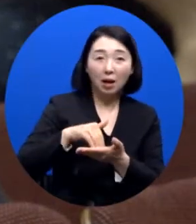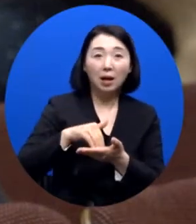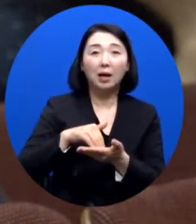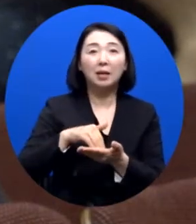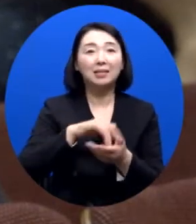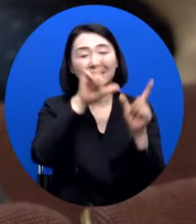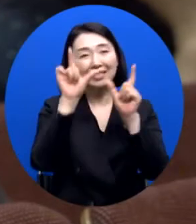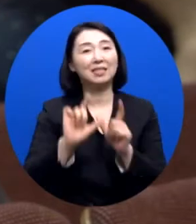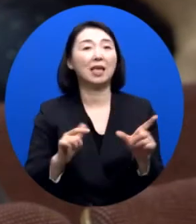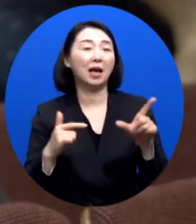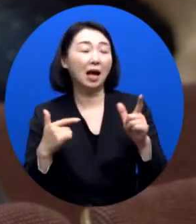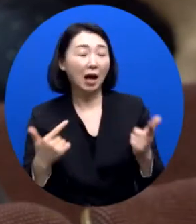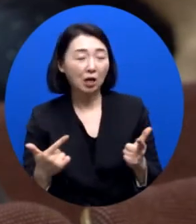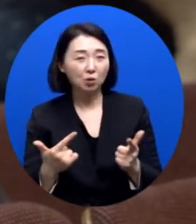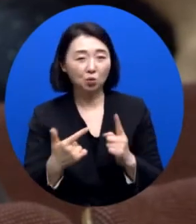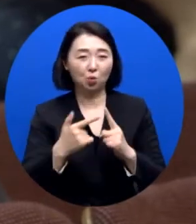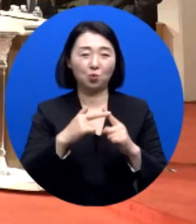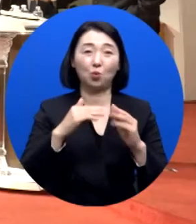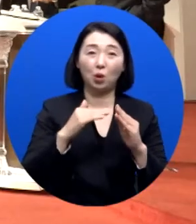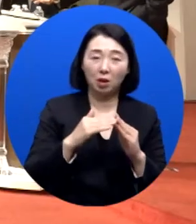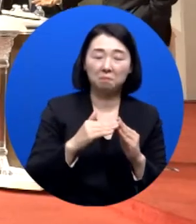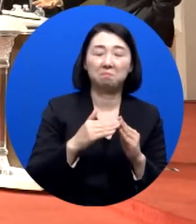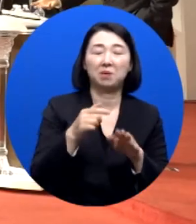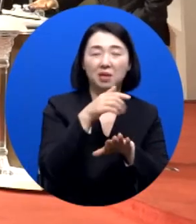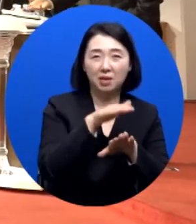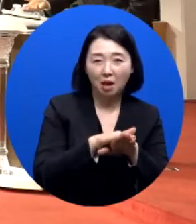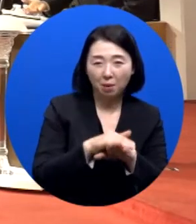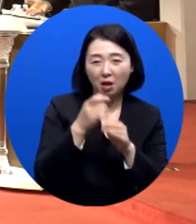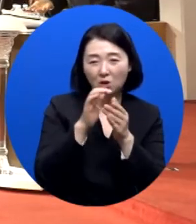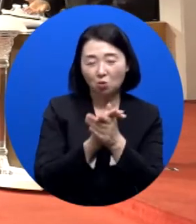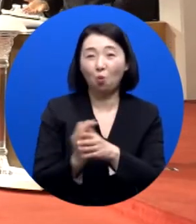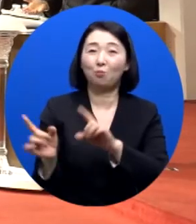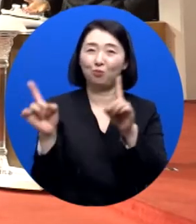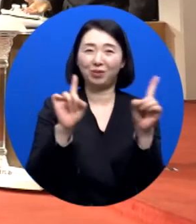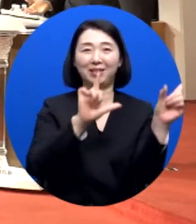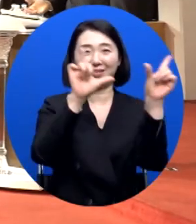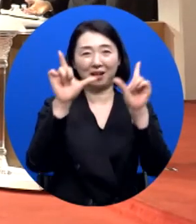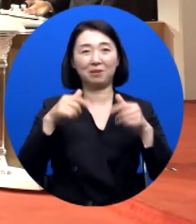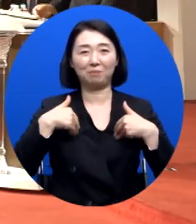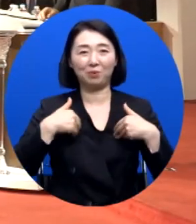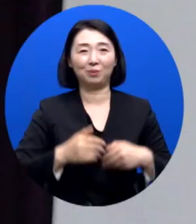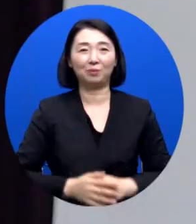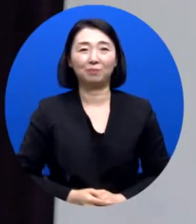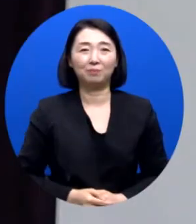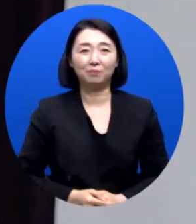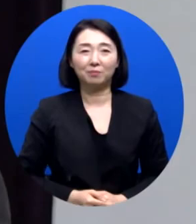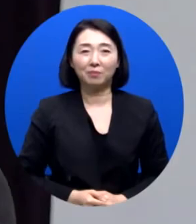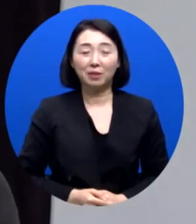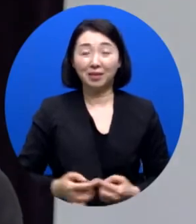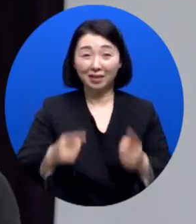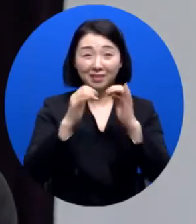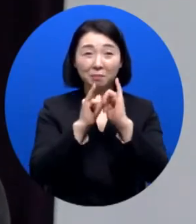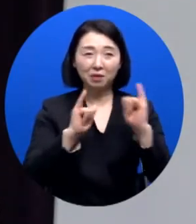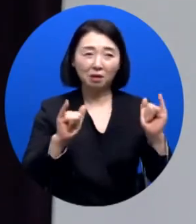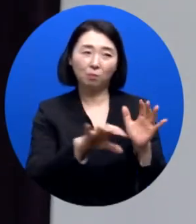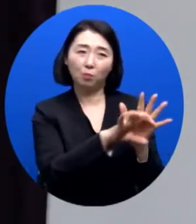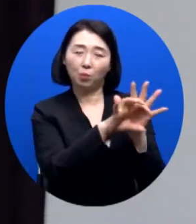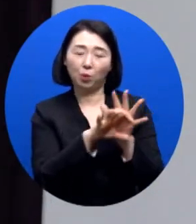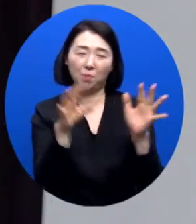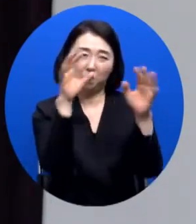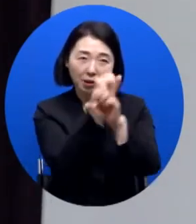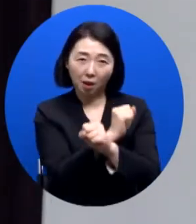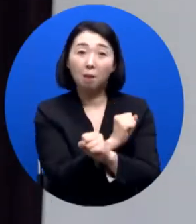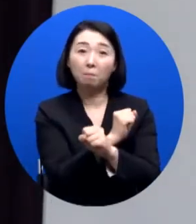기도와 예배의 부흥을 이루어 회복되는 삶을 살아야 한다고 강조했습니다 이어 참가자들은 콜은 아이구 종식과